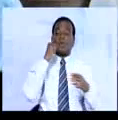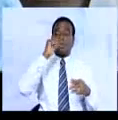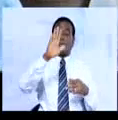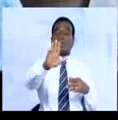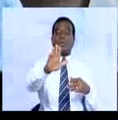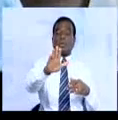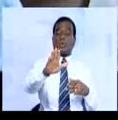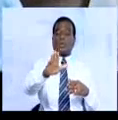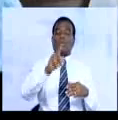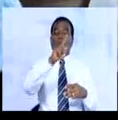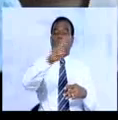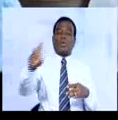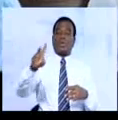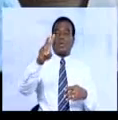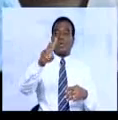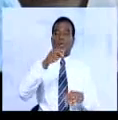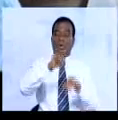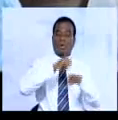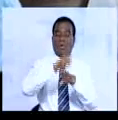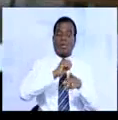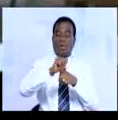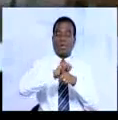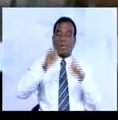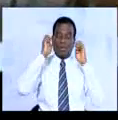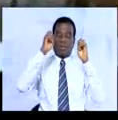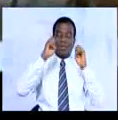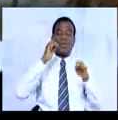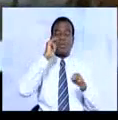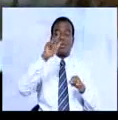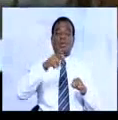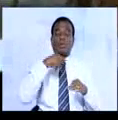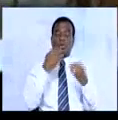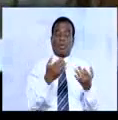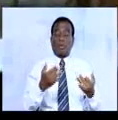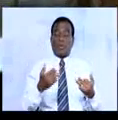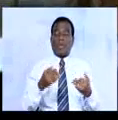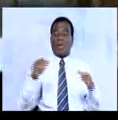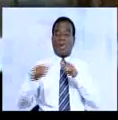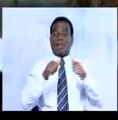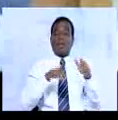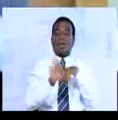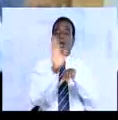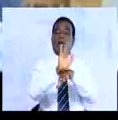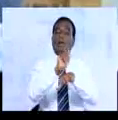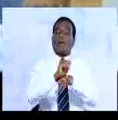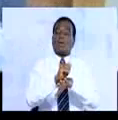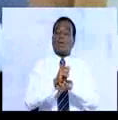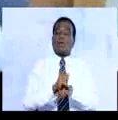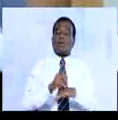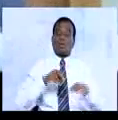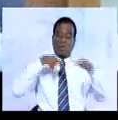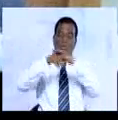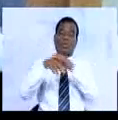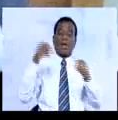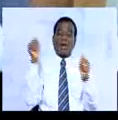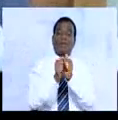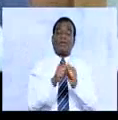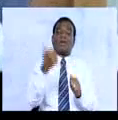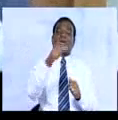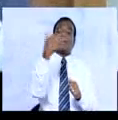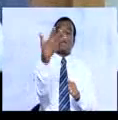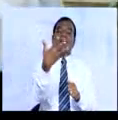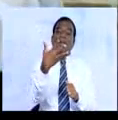femme. 102 instituts de formation et d'éducation féminine sont actuellement actifs en Côte d'Ivoire. On y entre à partir de